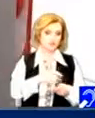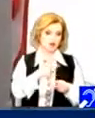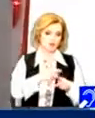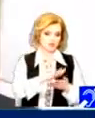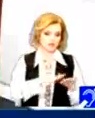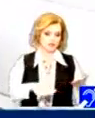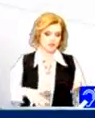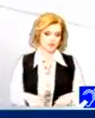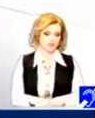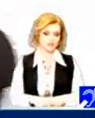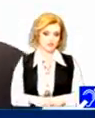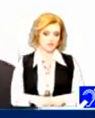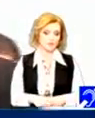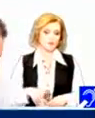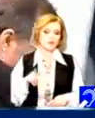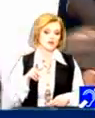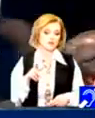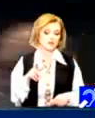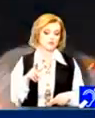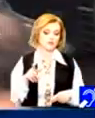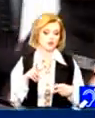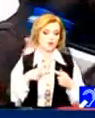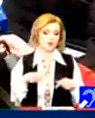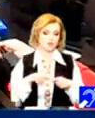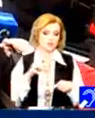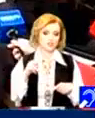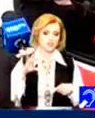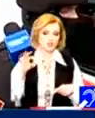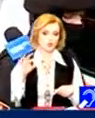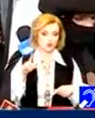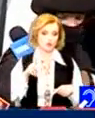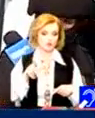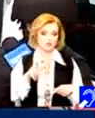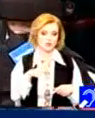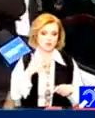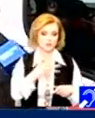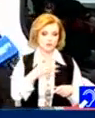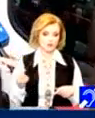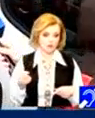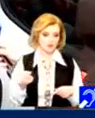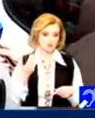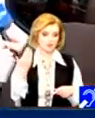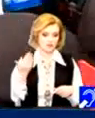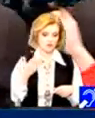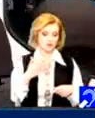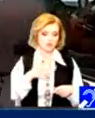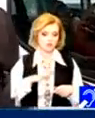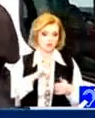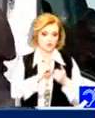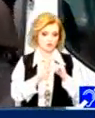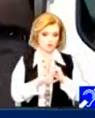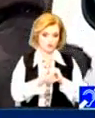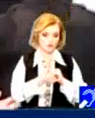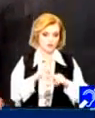declarat inadmisibilă plângerea ex-premierului Vlad Filat privind condițiile precare de detenție. Pe prima cerere adresată la Curtea Europeană,